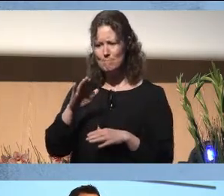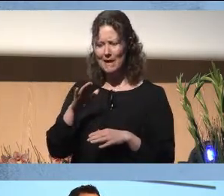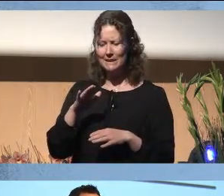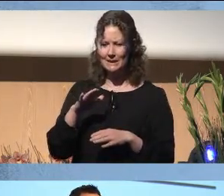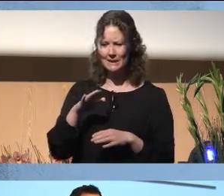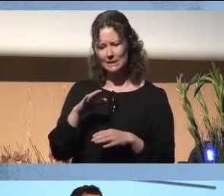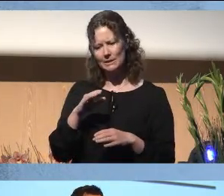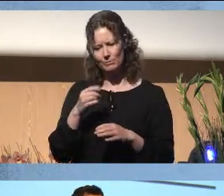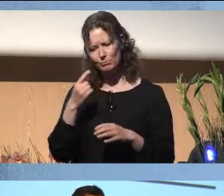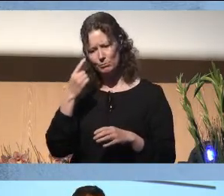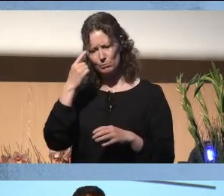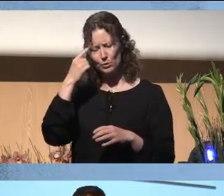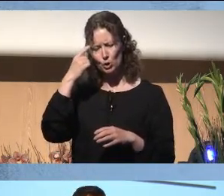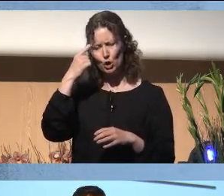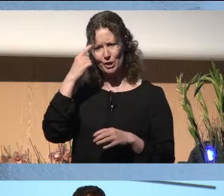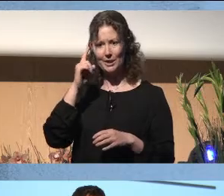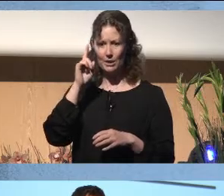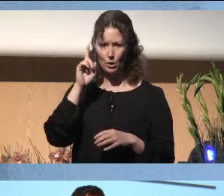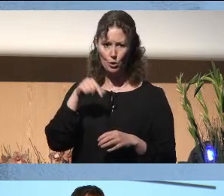att förbättra verksamheten?